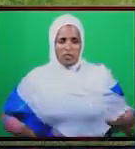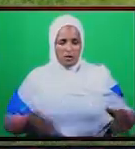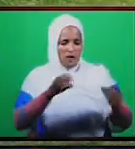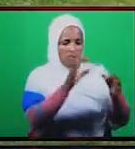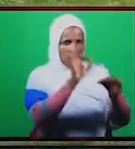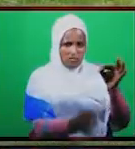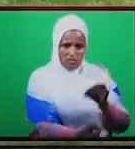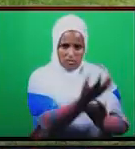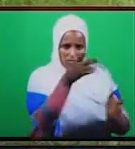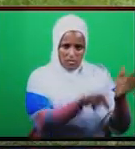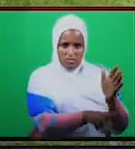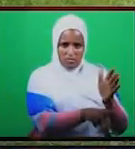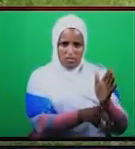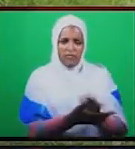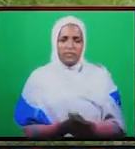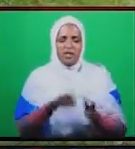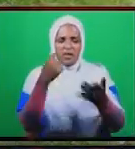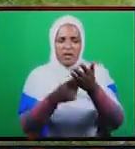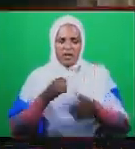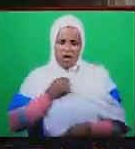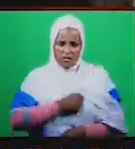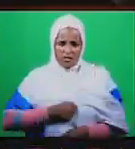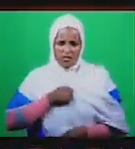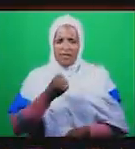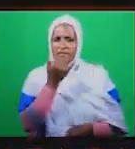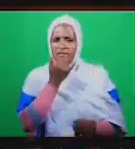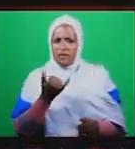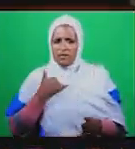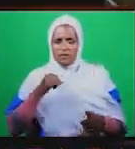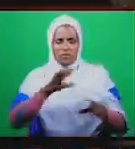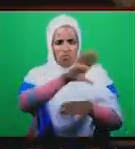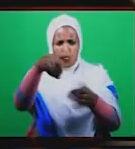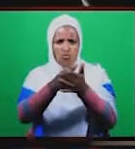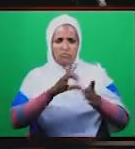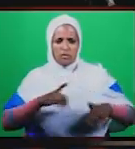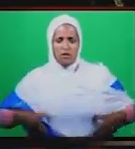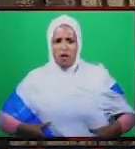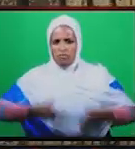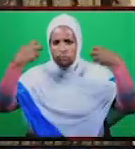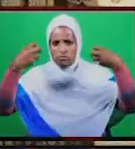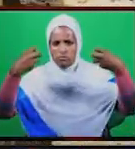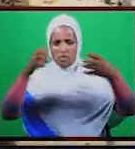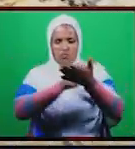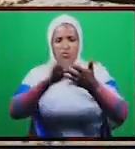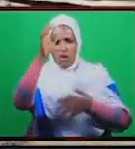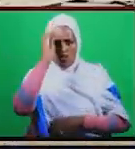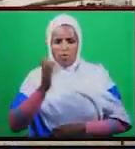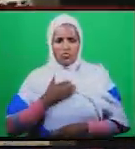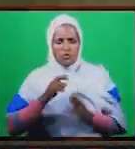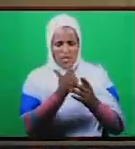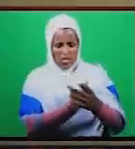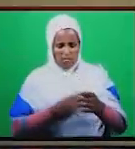ተገርለው ስጋቸው ተቃጥሏል ያሰጋቂ ጥፋት ምዕመናንን አስቆጥቷል ብፁዓን